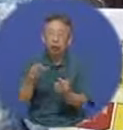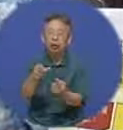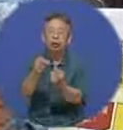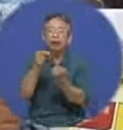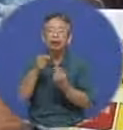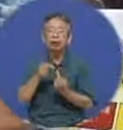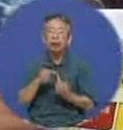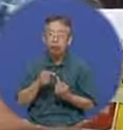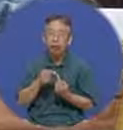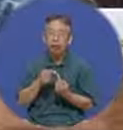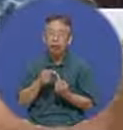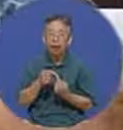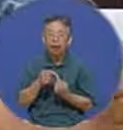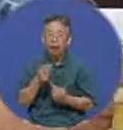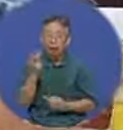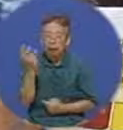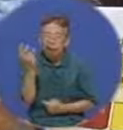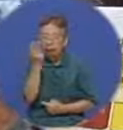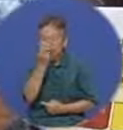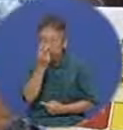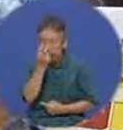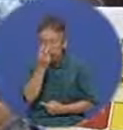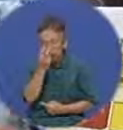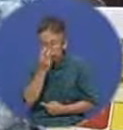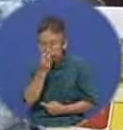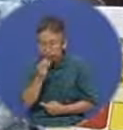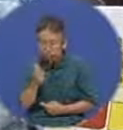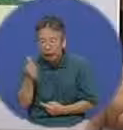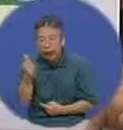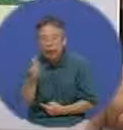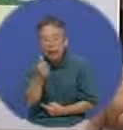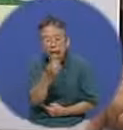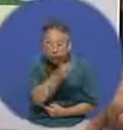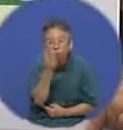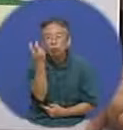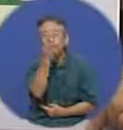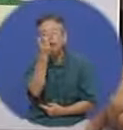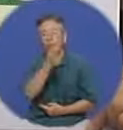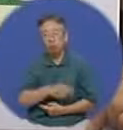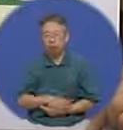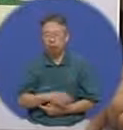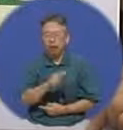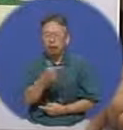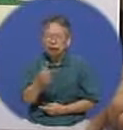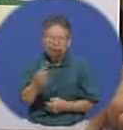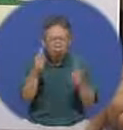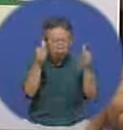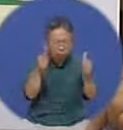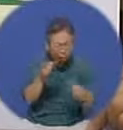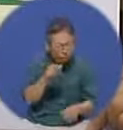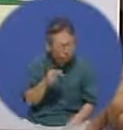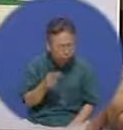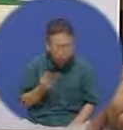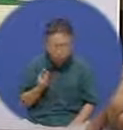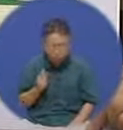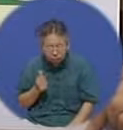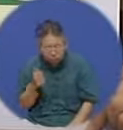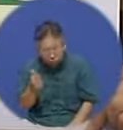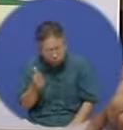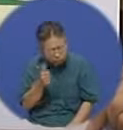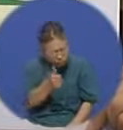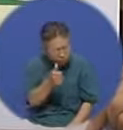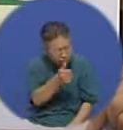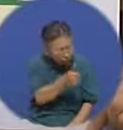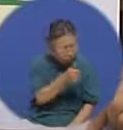はい、 この探索パトロールというのをやるわけですね。でいろんなそのサイトがありますけども、それをこうずっと探しに行くわけです